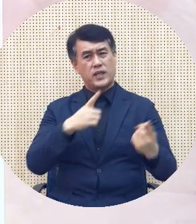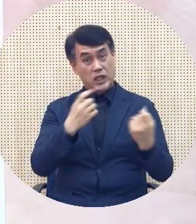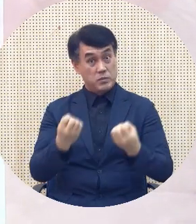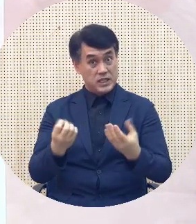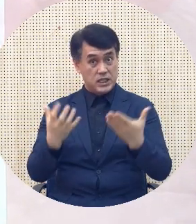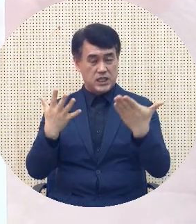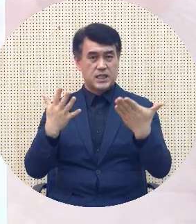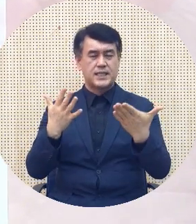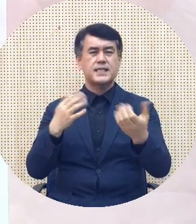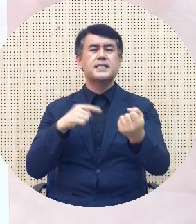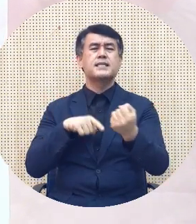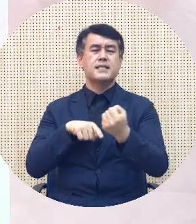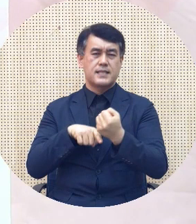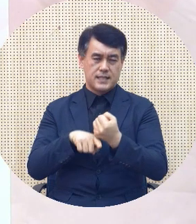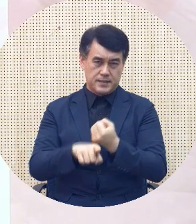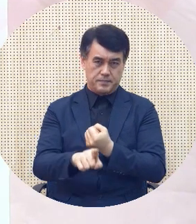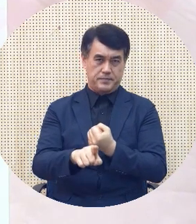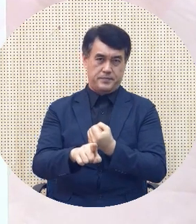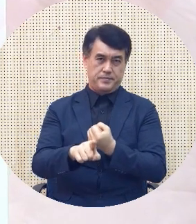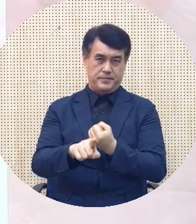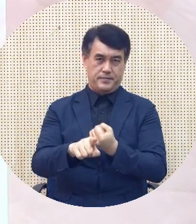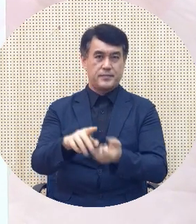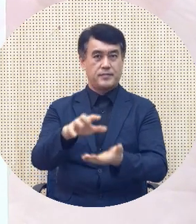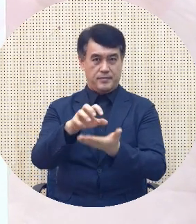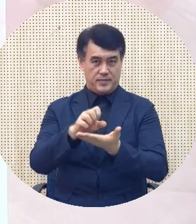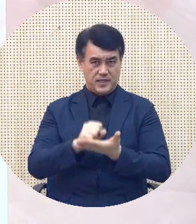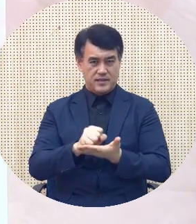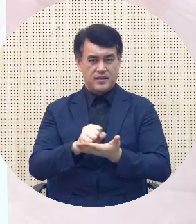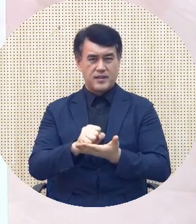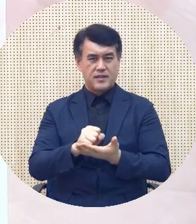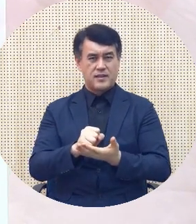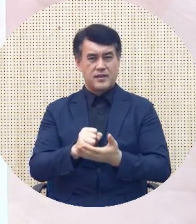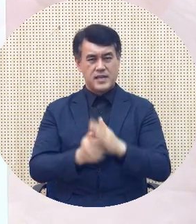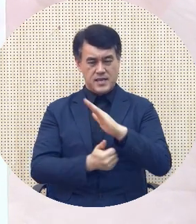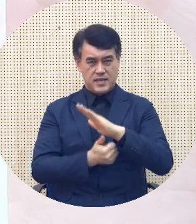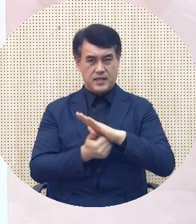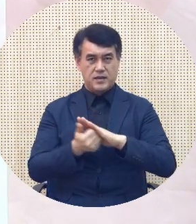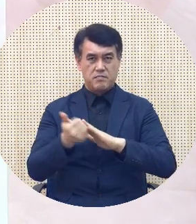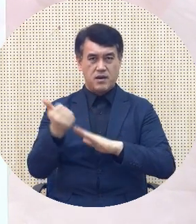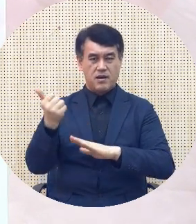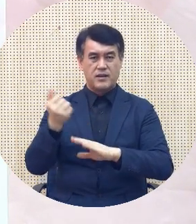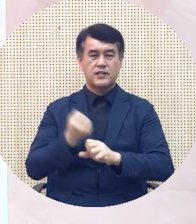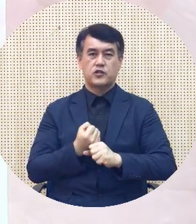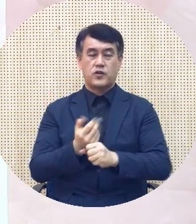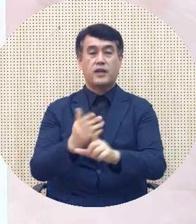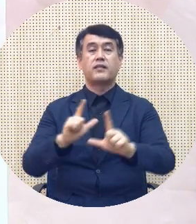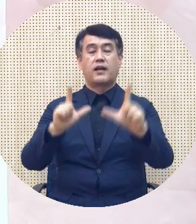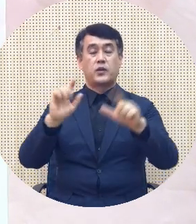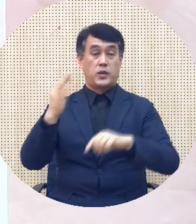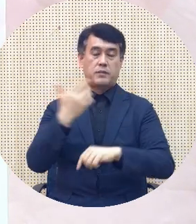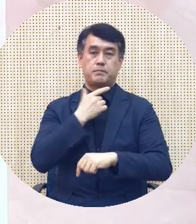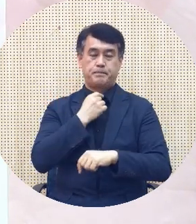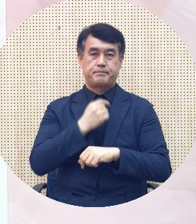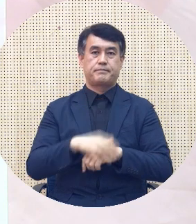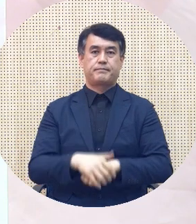기념식이 뜻깊게 자리매김하여 희망의 울림을 전하는 날이 되기를